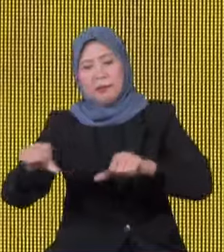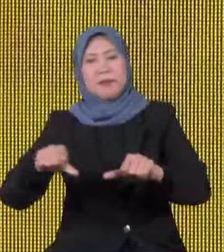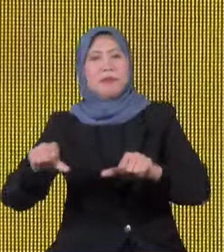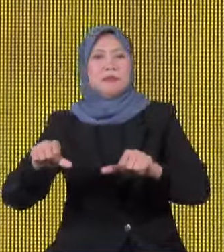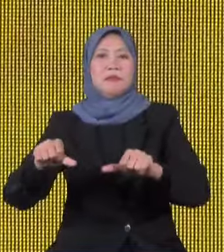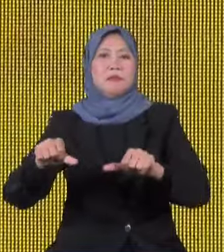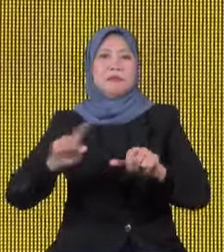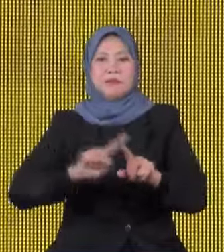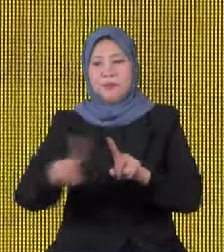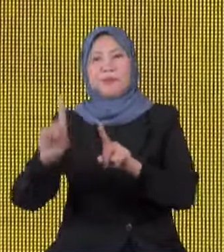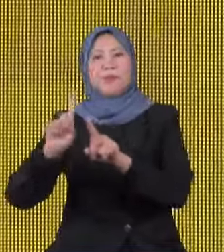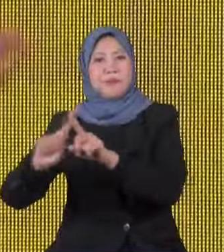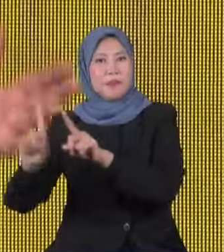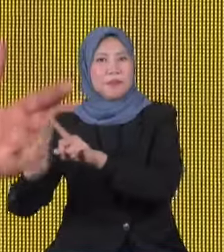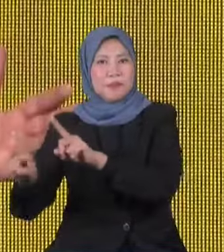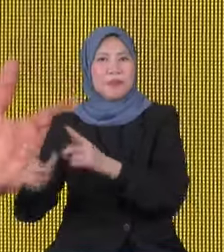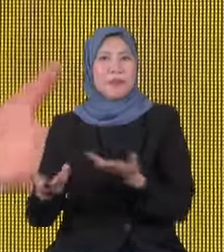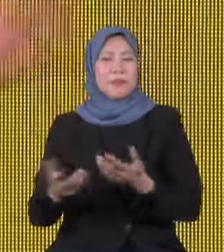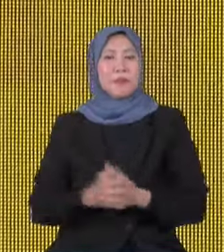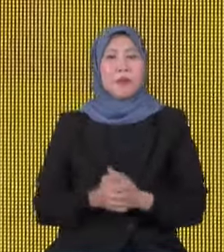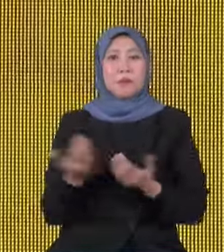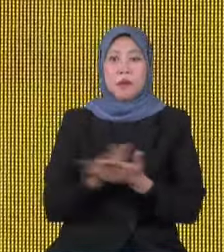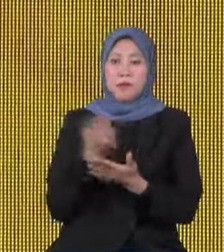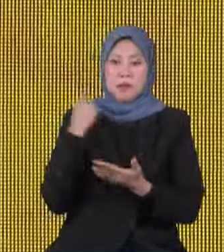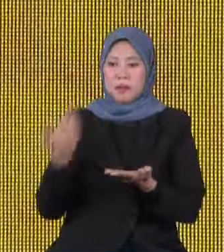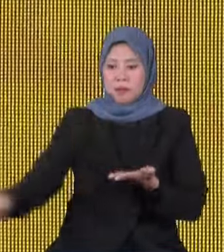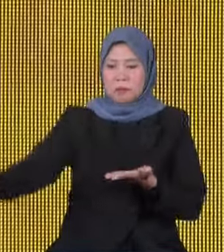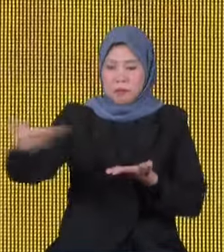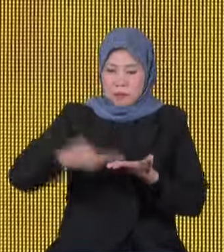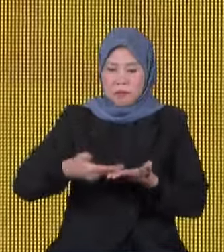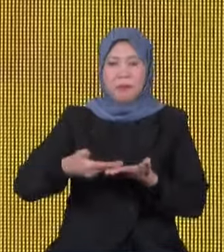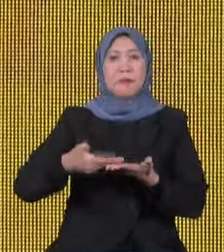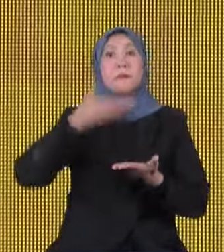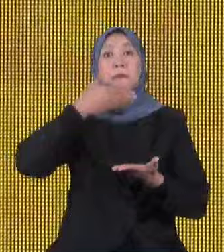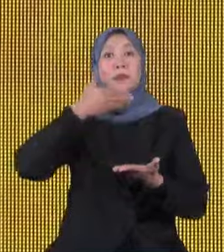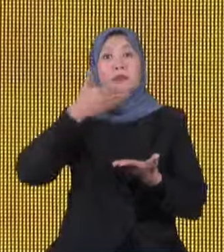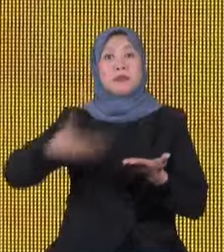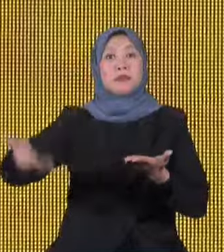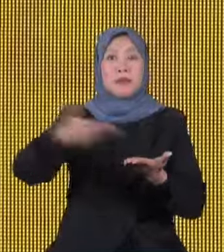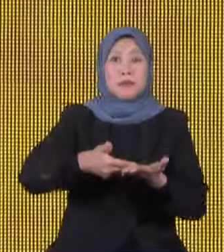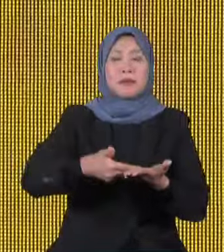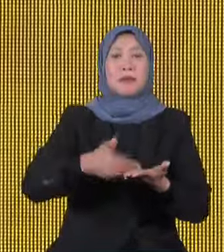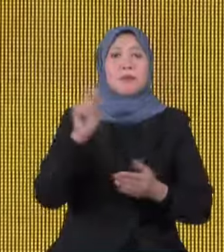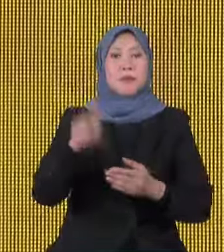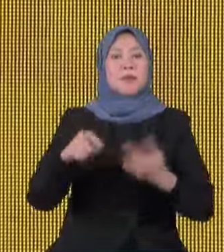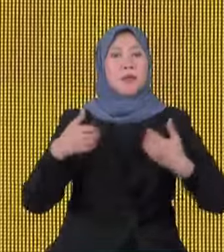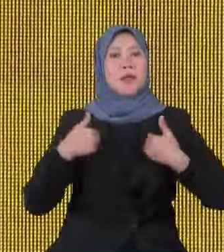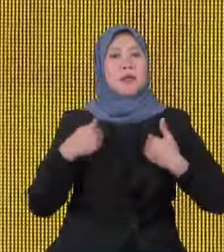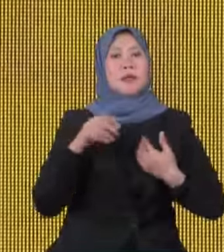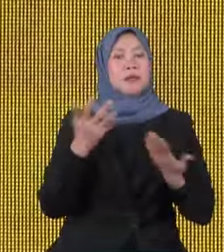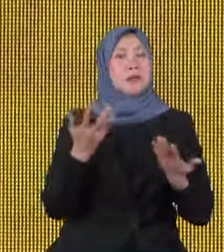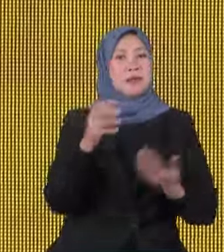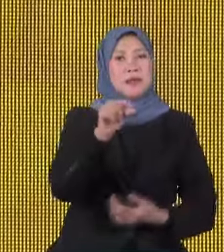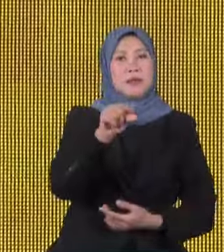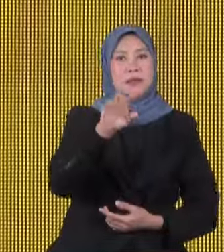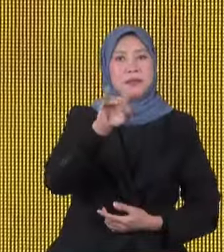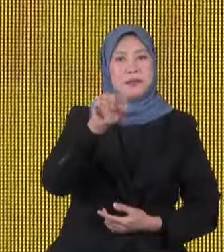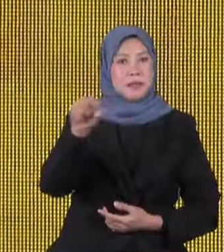pelbagai kegiatan. Baru-baru ini ada usul dari belia-belia. Dia minta adakan Suruhanjaya gig